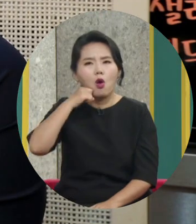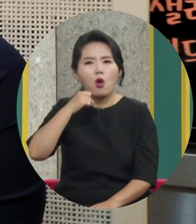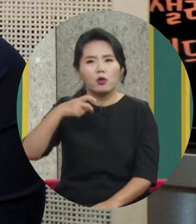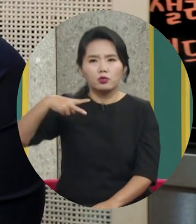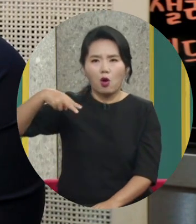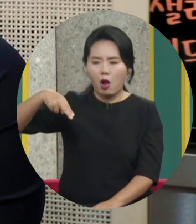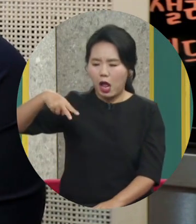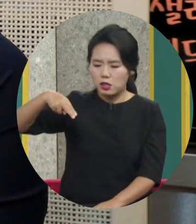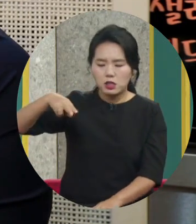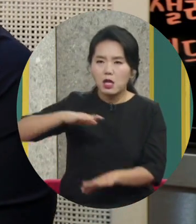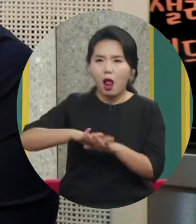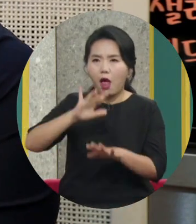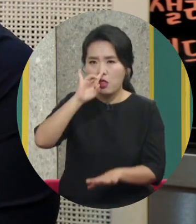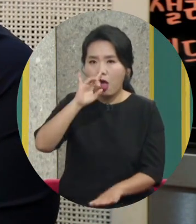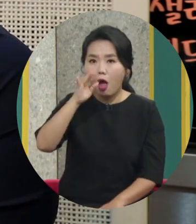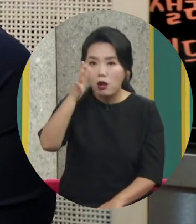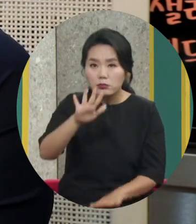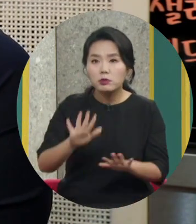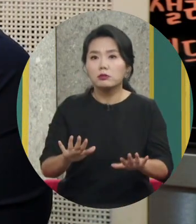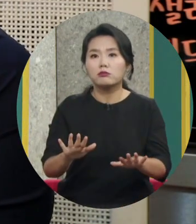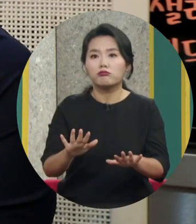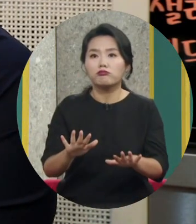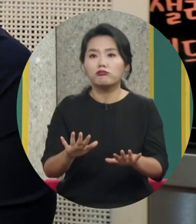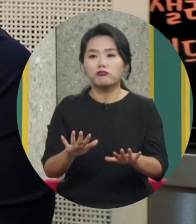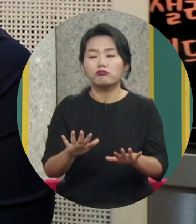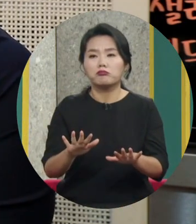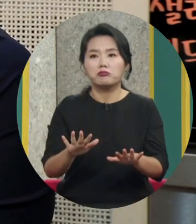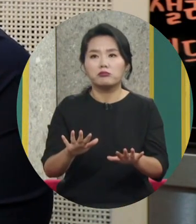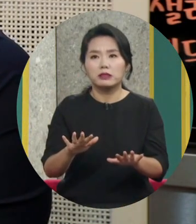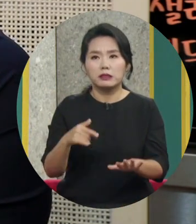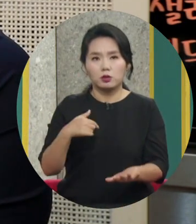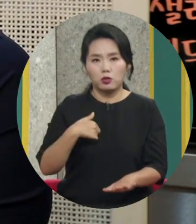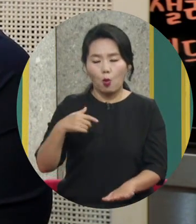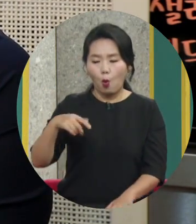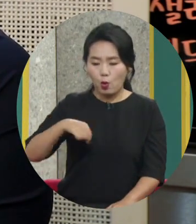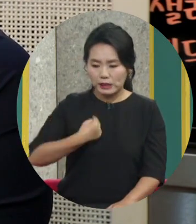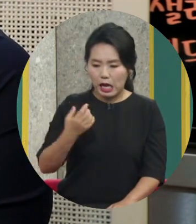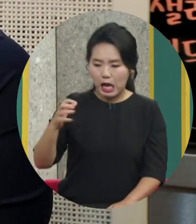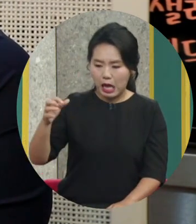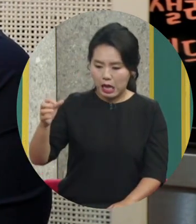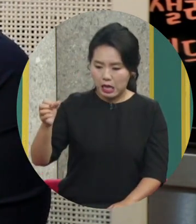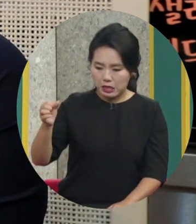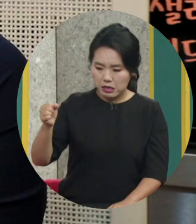젓가락질도 잘 못했는데 지금은 그래도 자기가 잡아서 이렇게